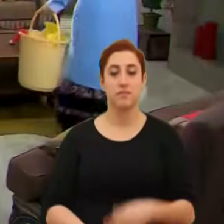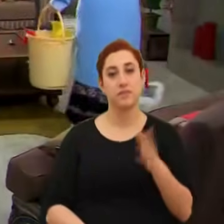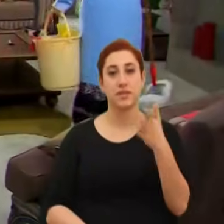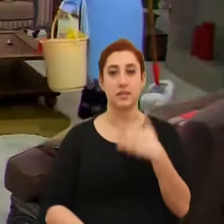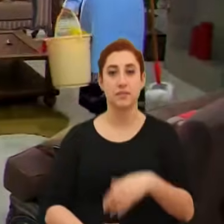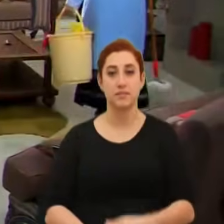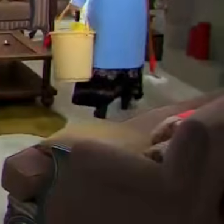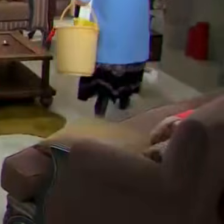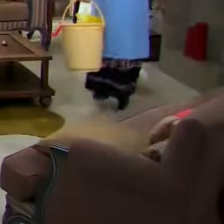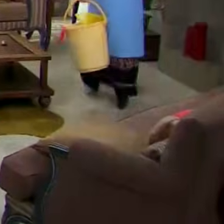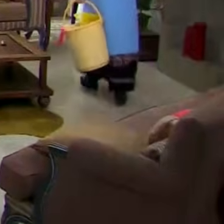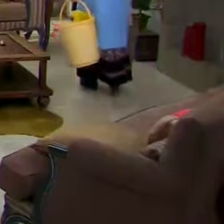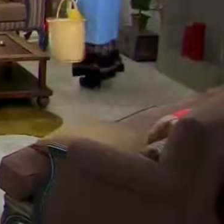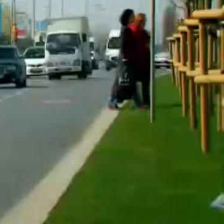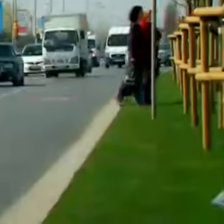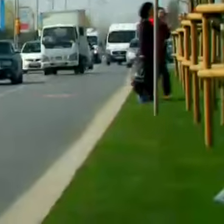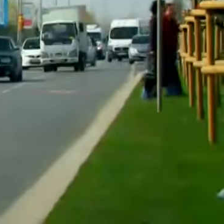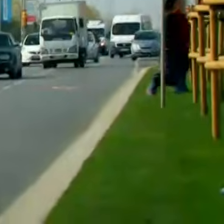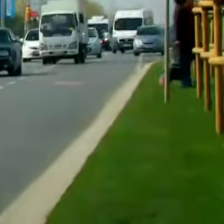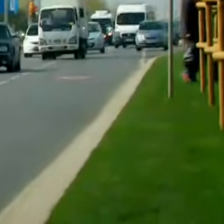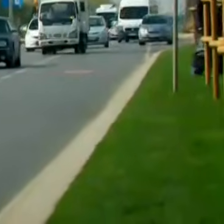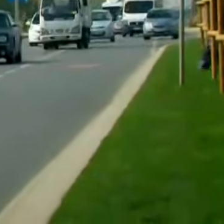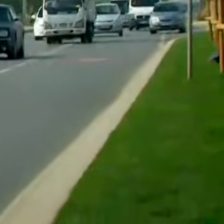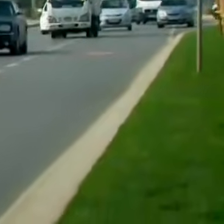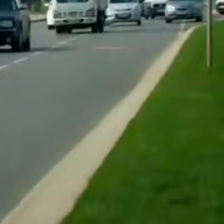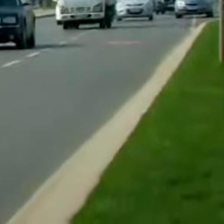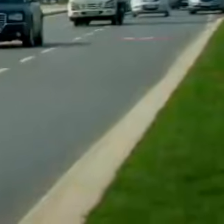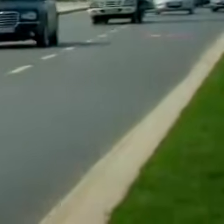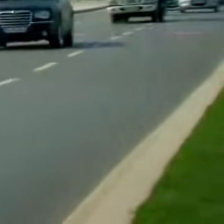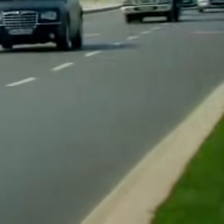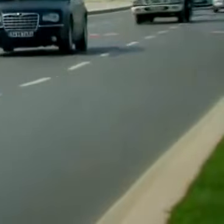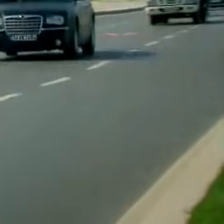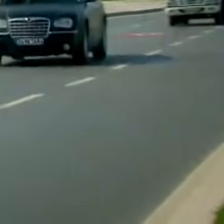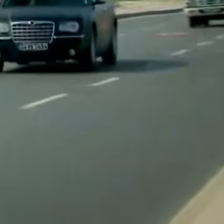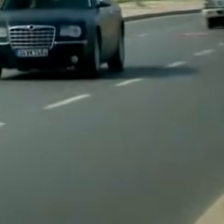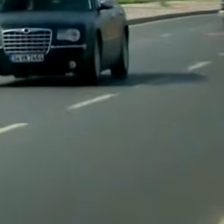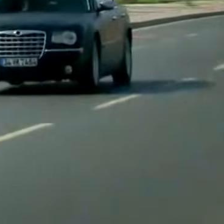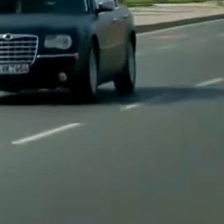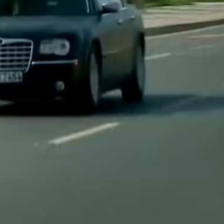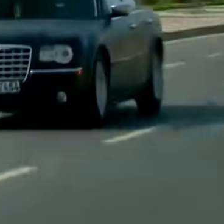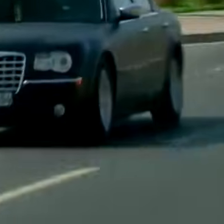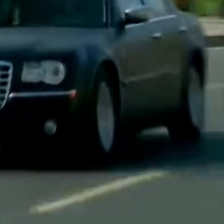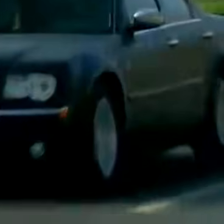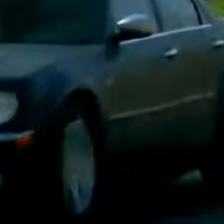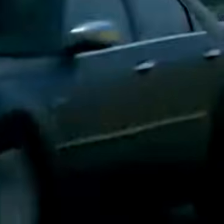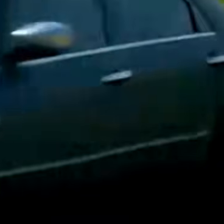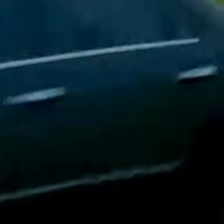Hadi. Badire alt salonu temizlemeye indi. Kemal'in kullandığı araba sahil yolunda ilerliyor.